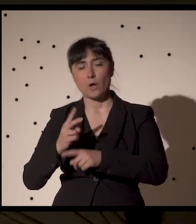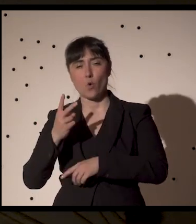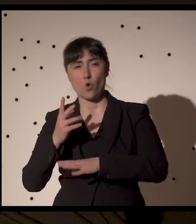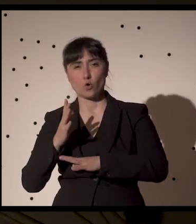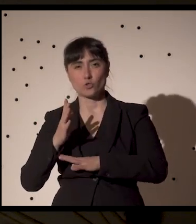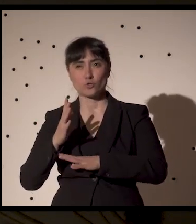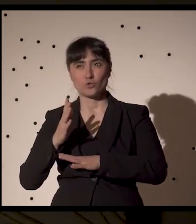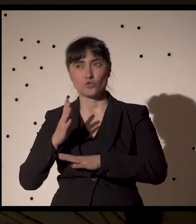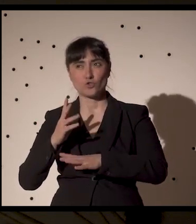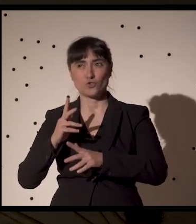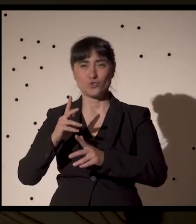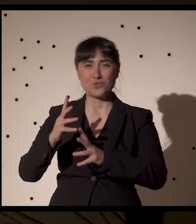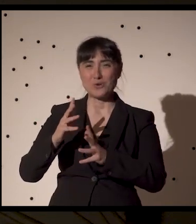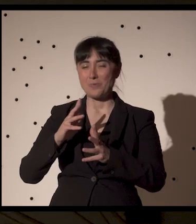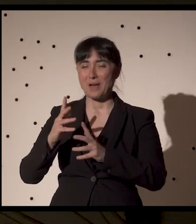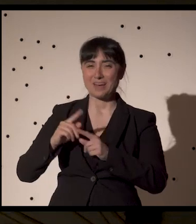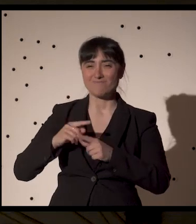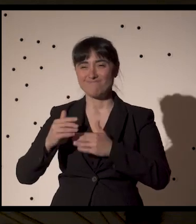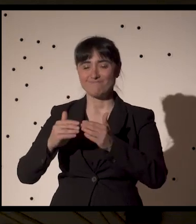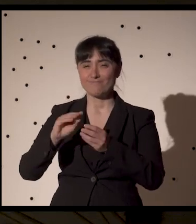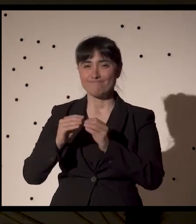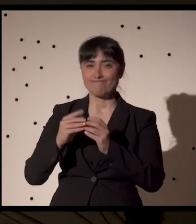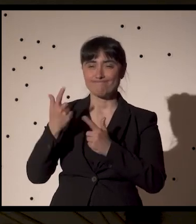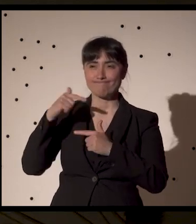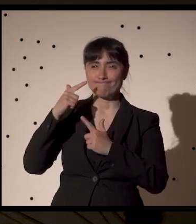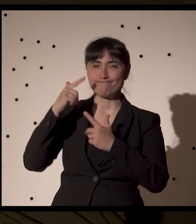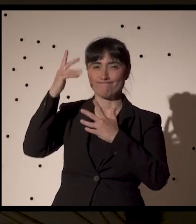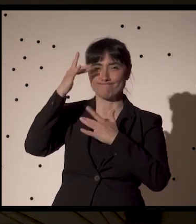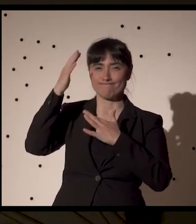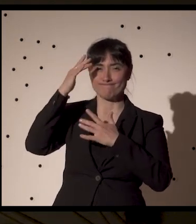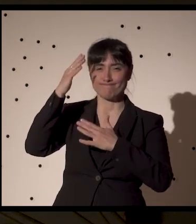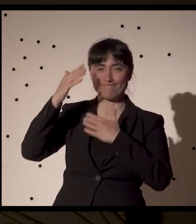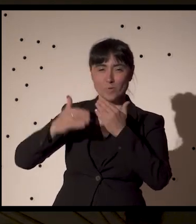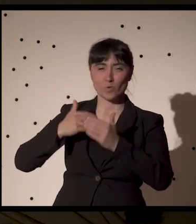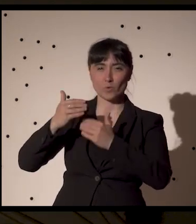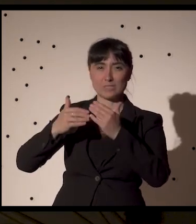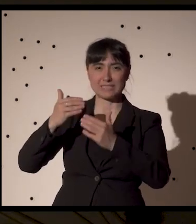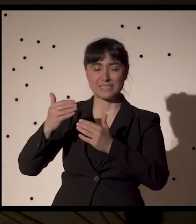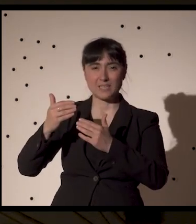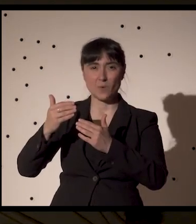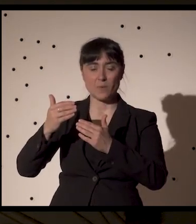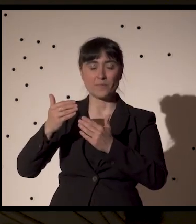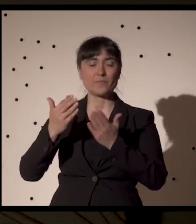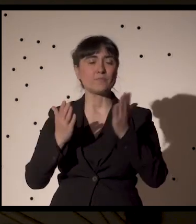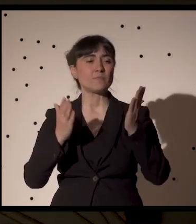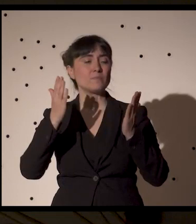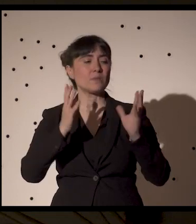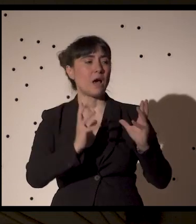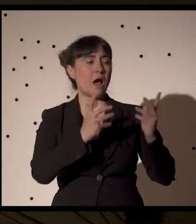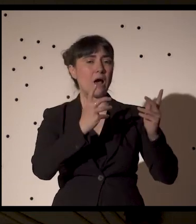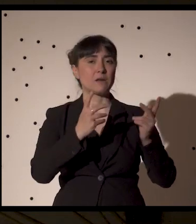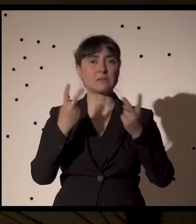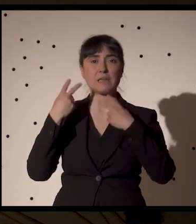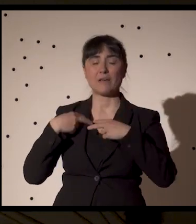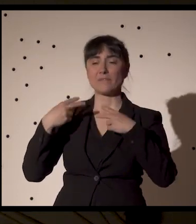interrogarci su questa aspetto di riflessione intorno al rapporto arte vita che era iniziata lo scorso anno con